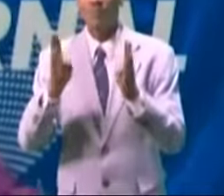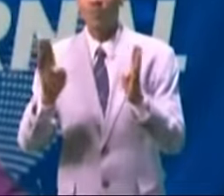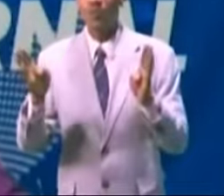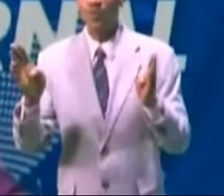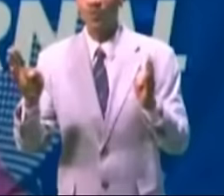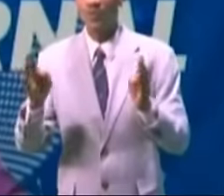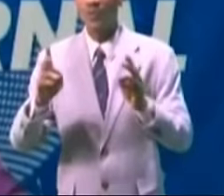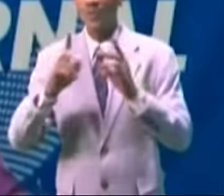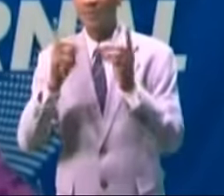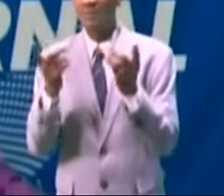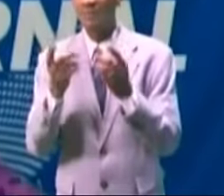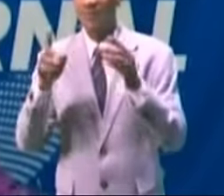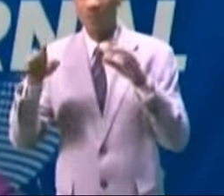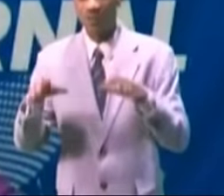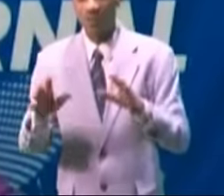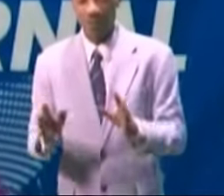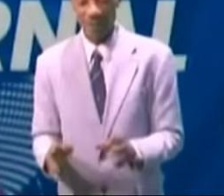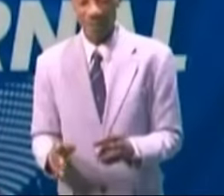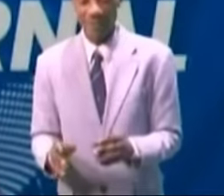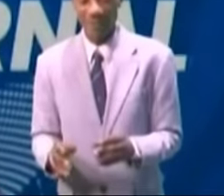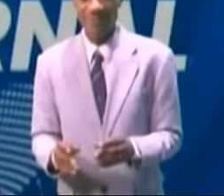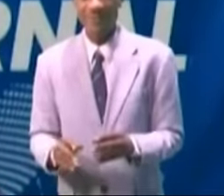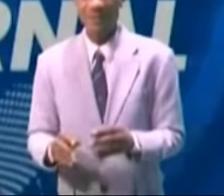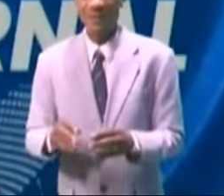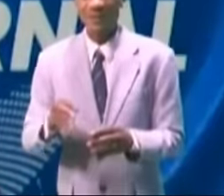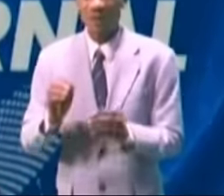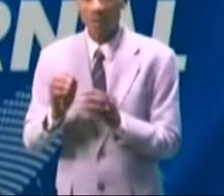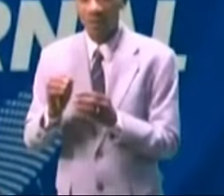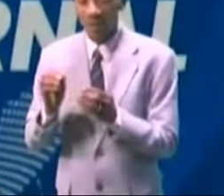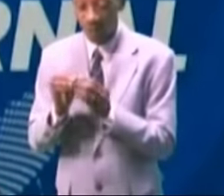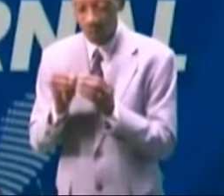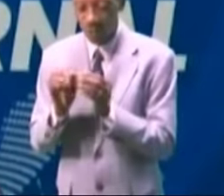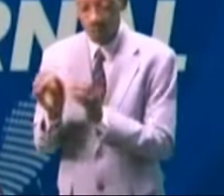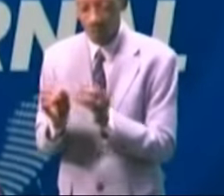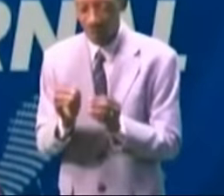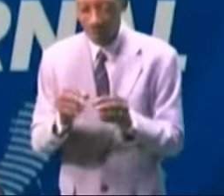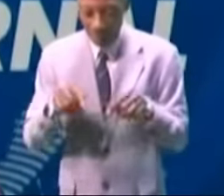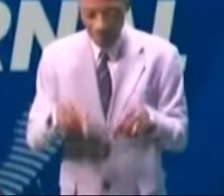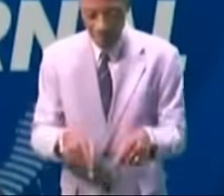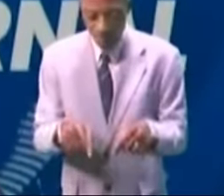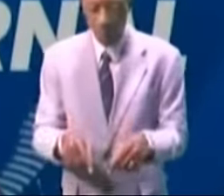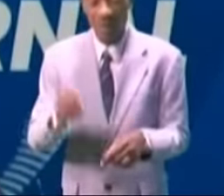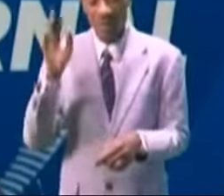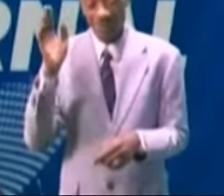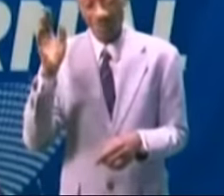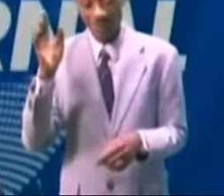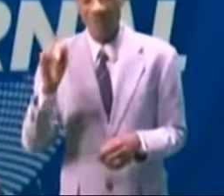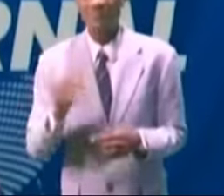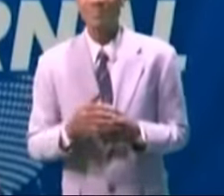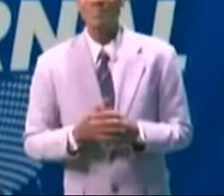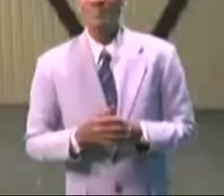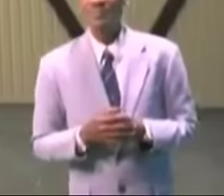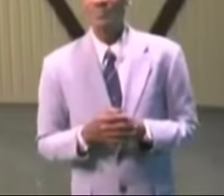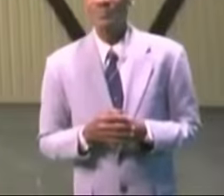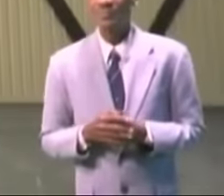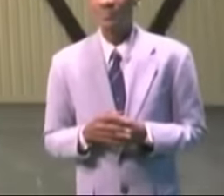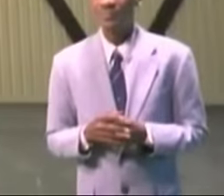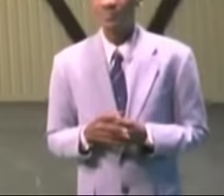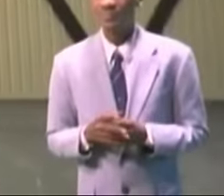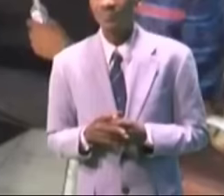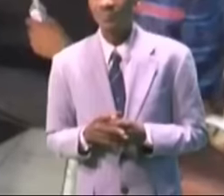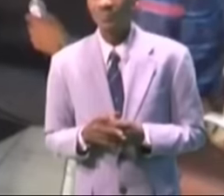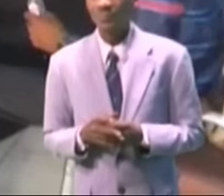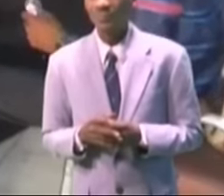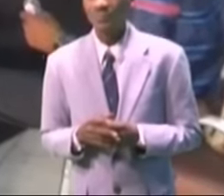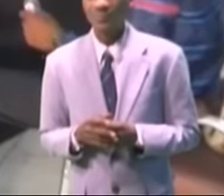évalués au cours d'un atelier organisé ici à Kinshasa, encore une fois Rodépanda pour les reportages. Les experts